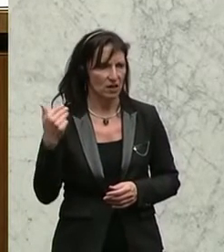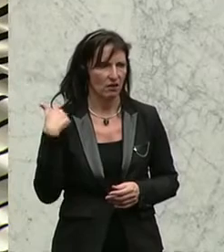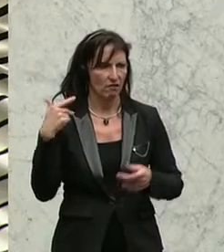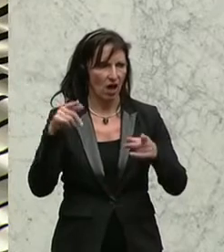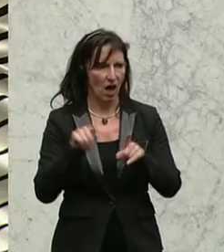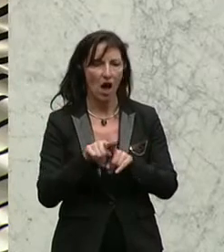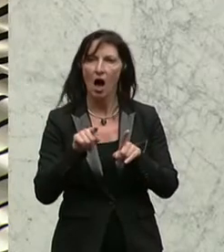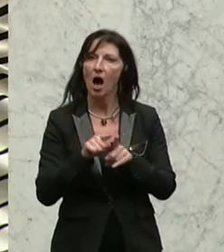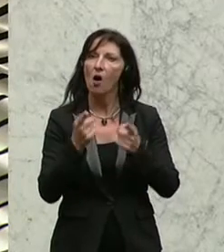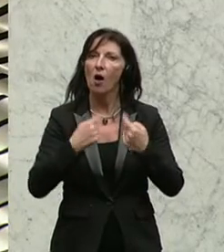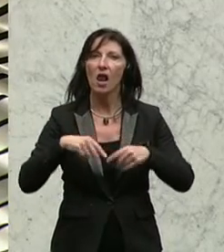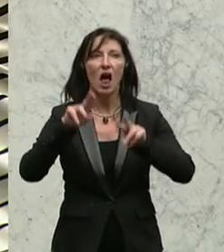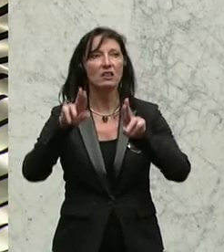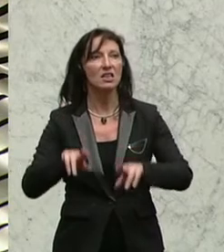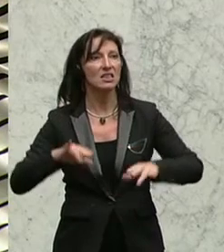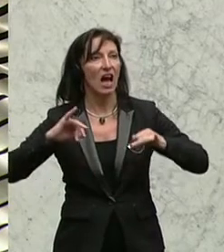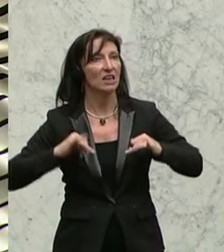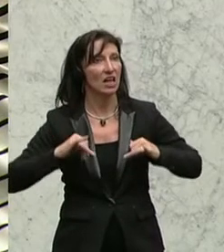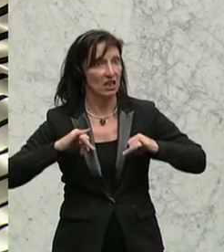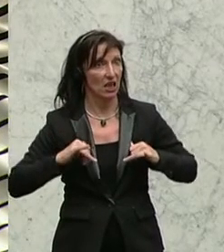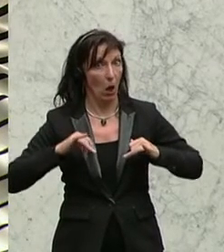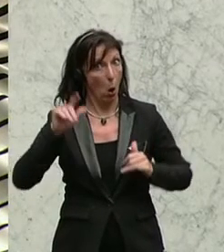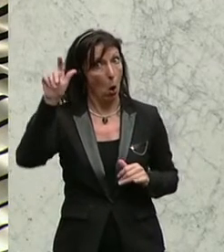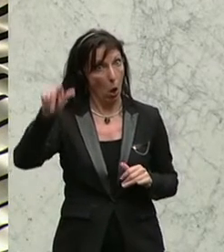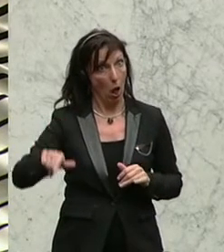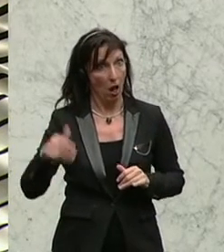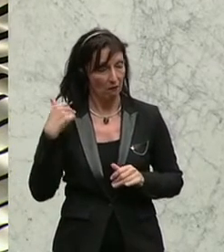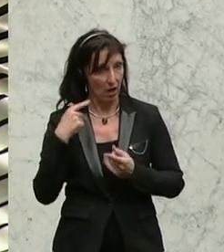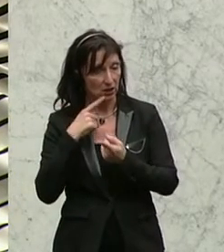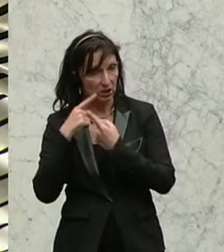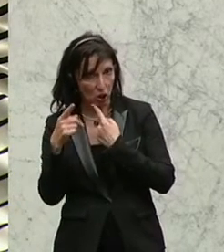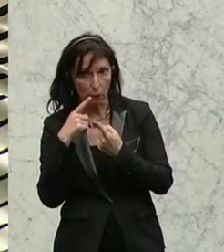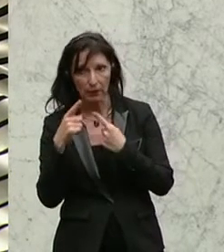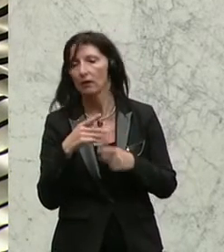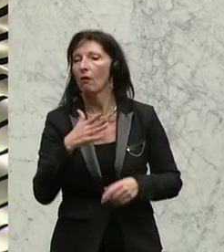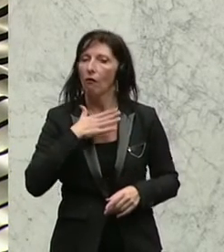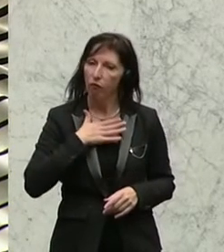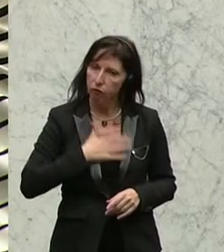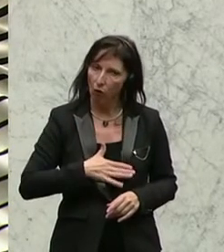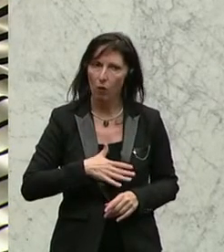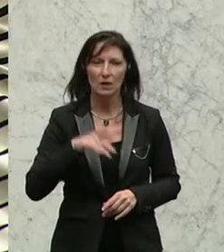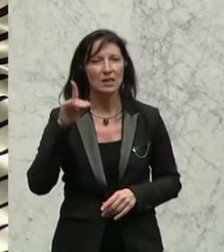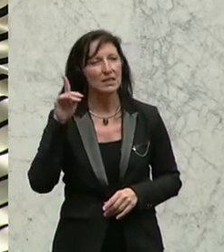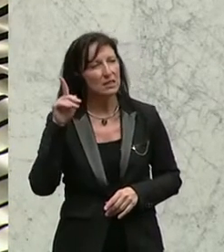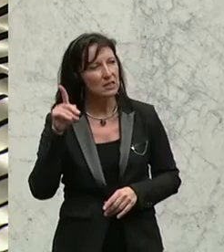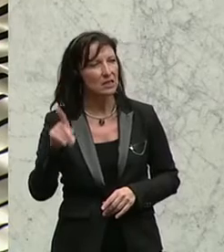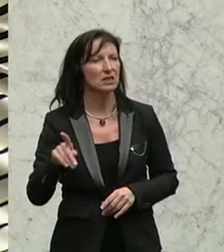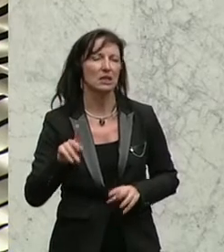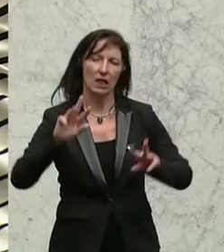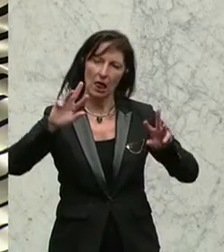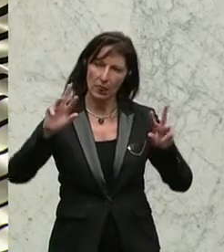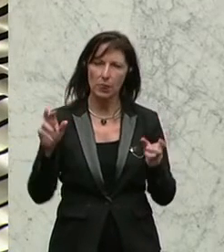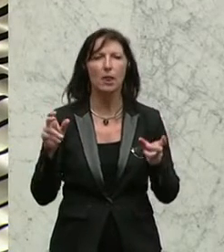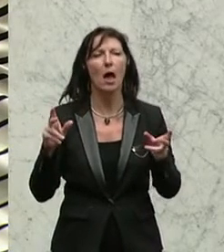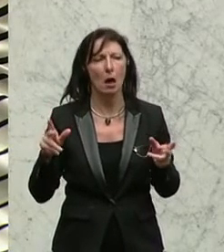mit unserer zuständigen Landesrätin in Tirol, Beate Ballfrader, gehabt und ich war eigentlich sehr froh, dass sie einen sehr gesunden Zugang zu